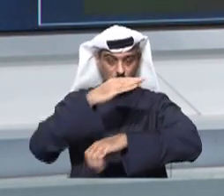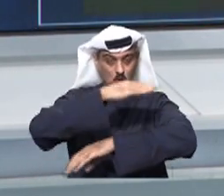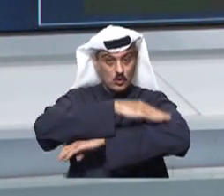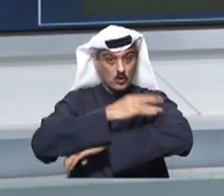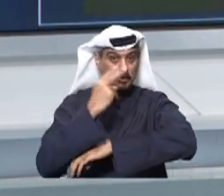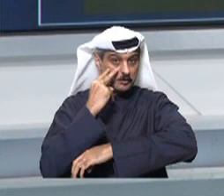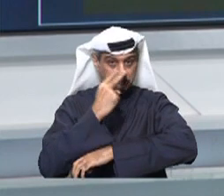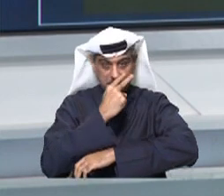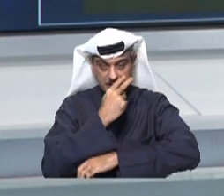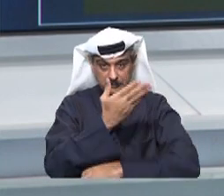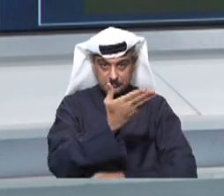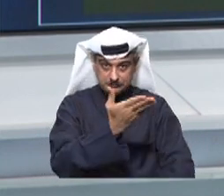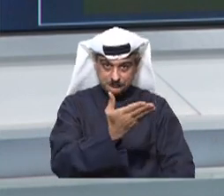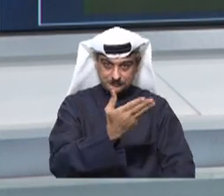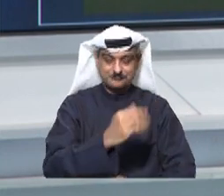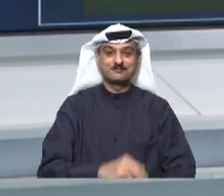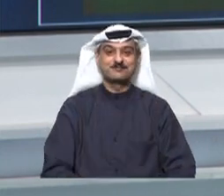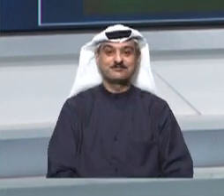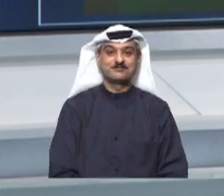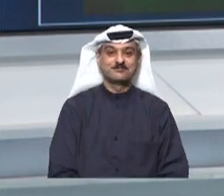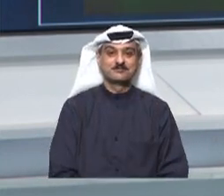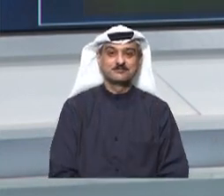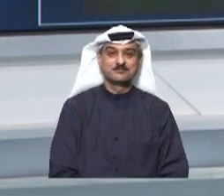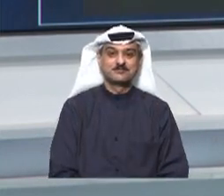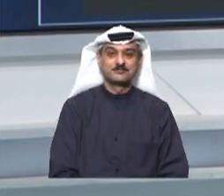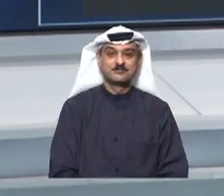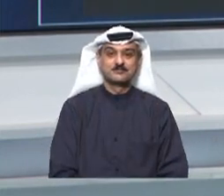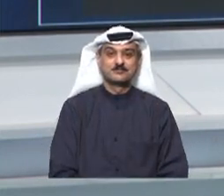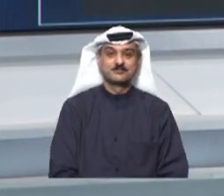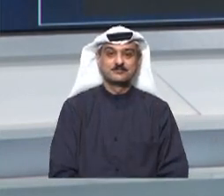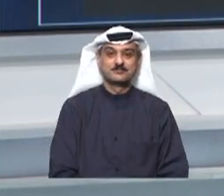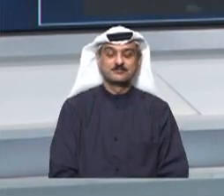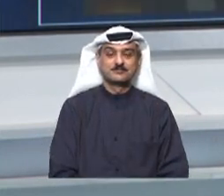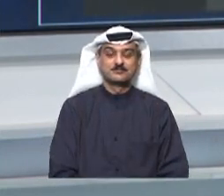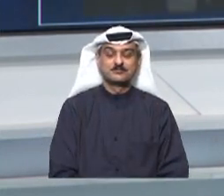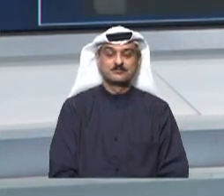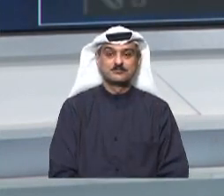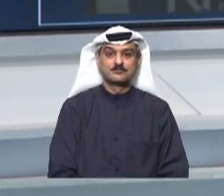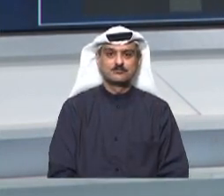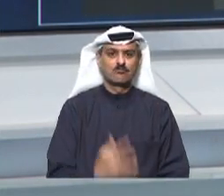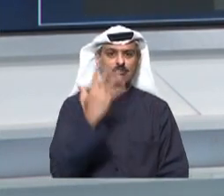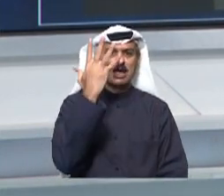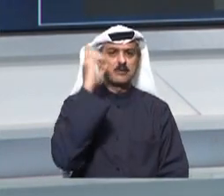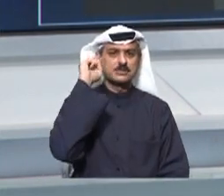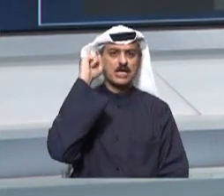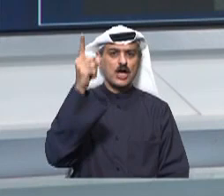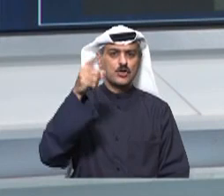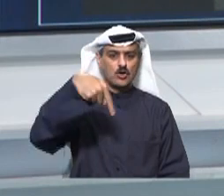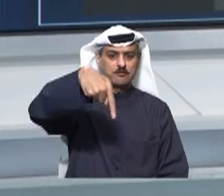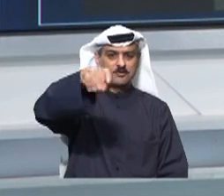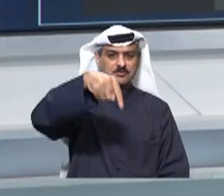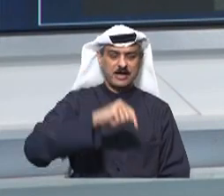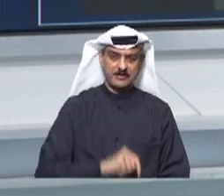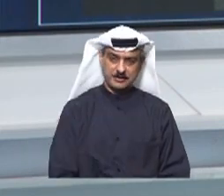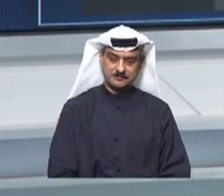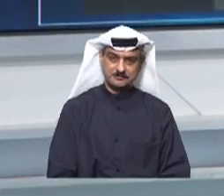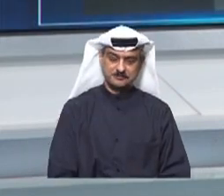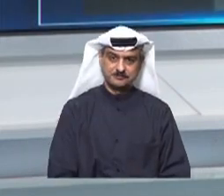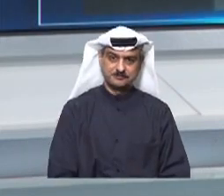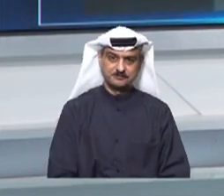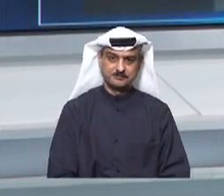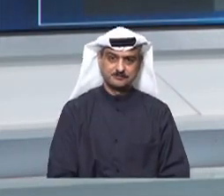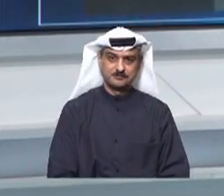6:44، وموعد أذان المغرب الساعة 5:11 دقيقة. أما بالنسبة للطقس المتوقع في مدينة الكويت خلال الأيام الخمسة